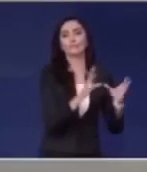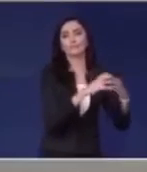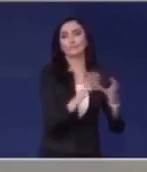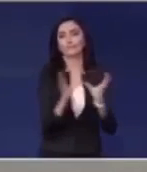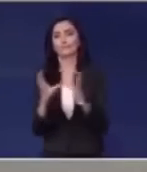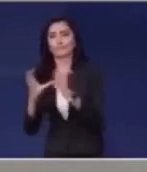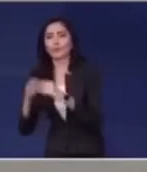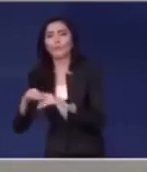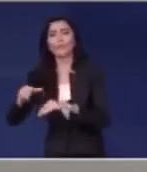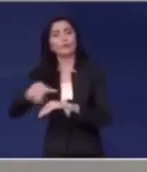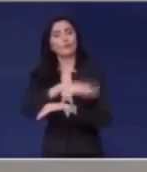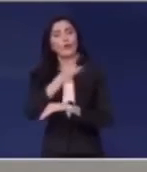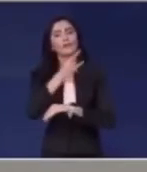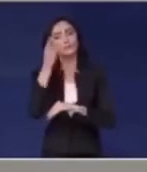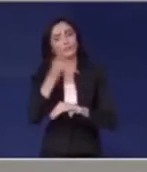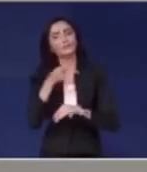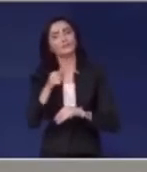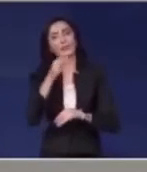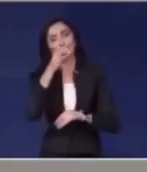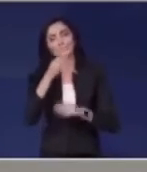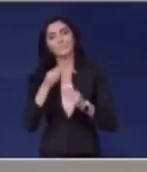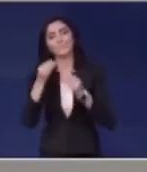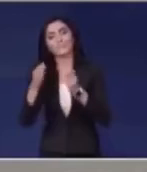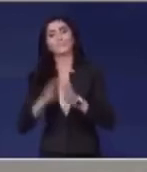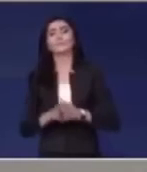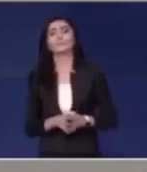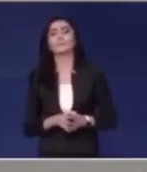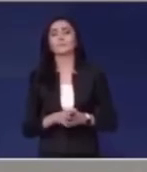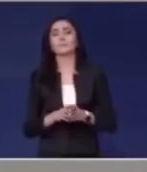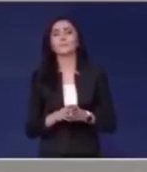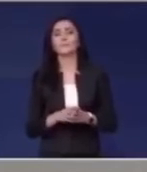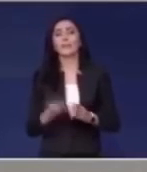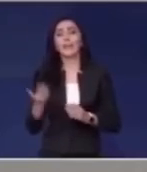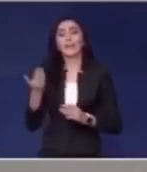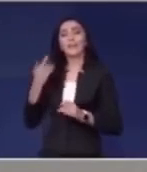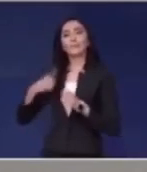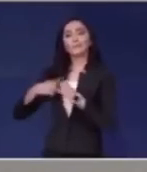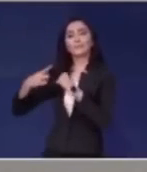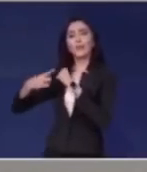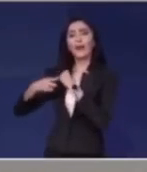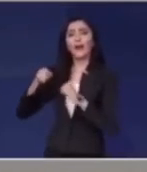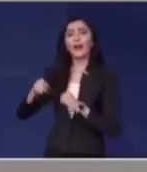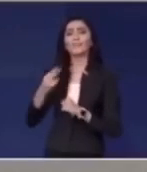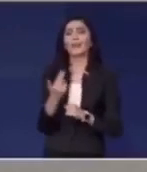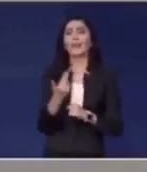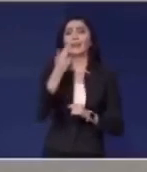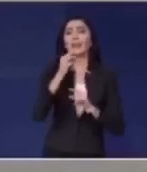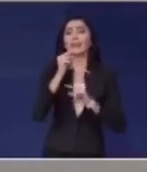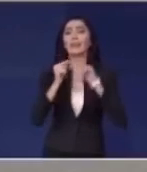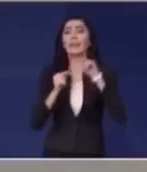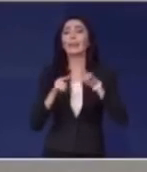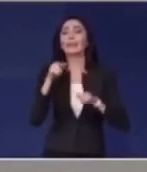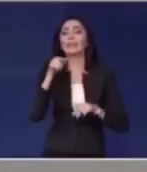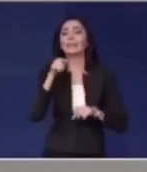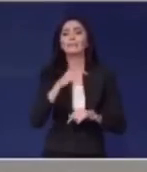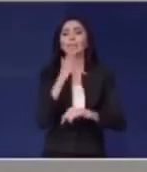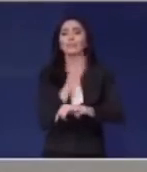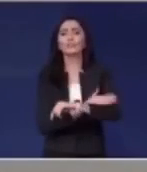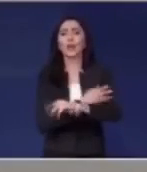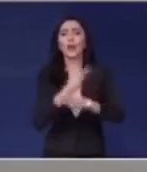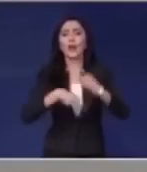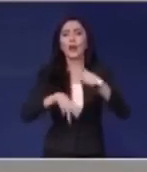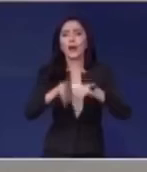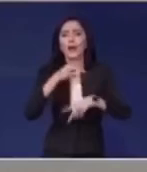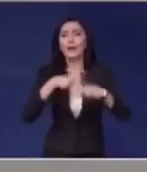halinde sokağa çıkmayı sürdürecek geçtiğimiz hafta yedi elimizdeki şehirler